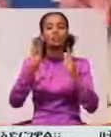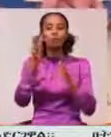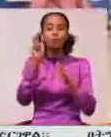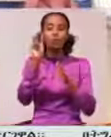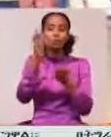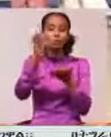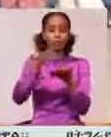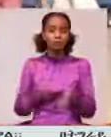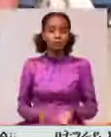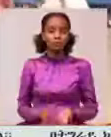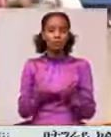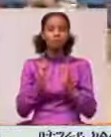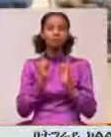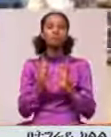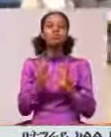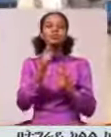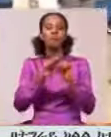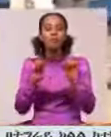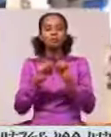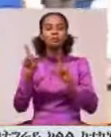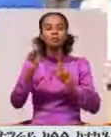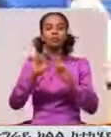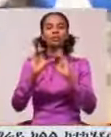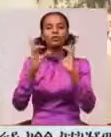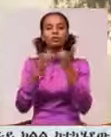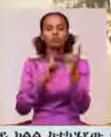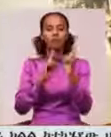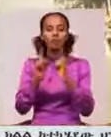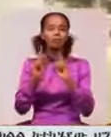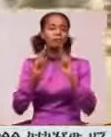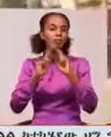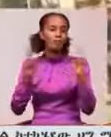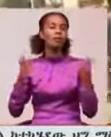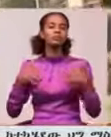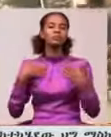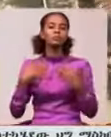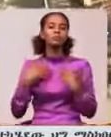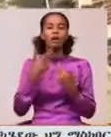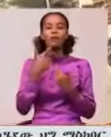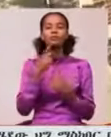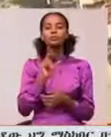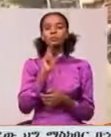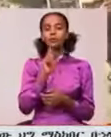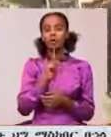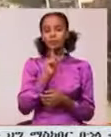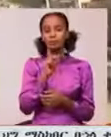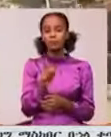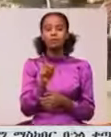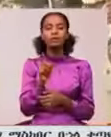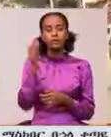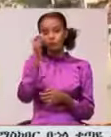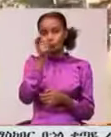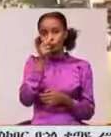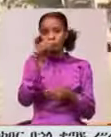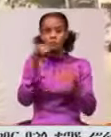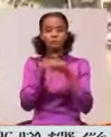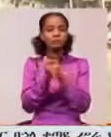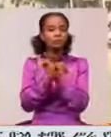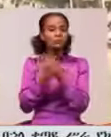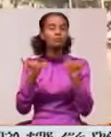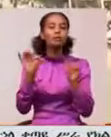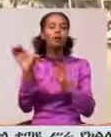ከተማ የሚገኙ የተለያዩ የህብረተሰብ ክፍሎች ተናግረዋል። በጣም ነው ደስ ያለኝ በእውነት። ኢትዮጵያ ውስጥ እንደዚህ